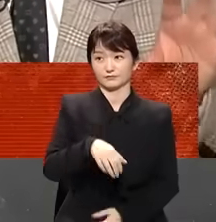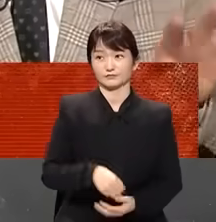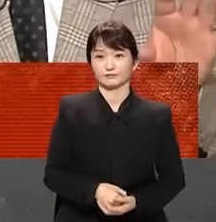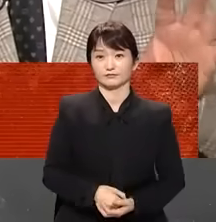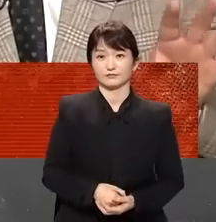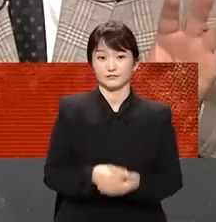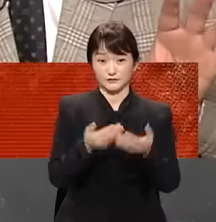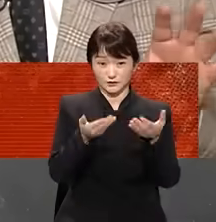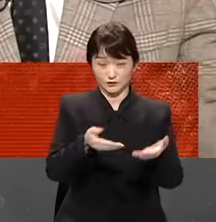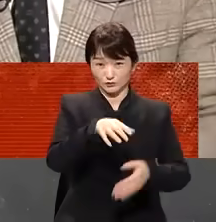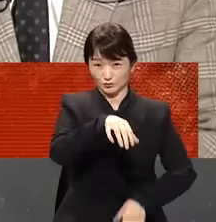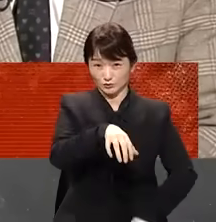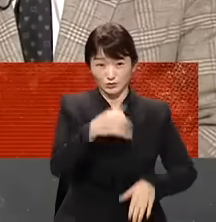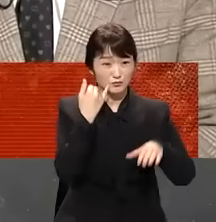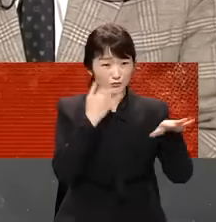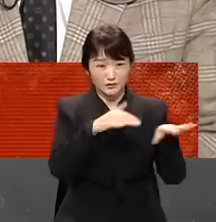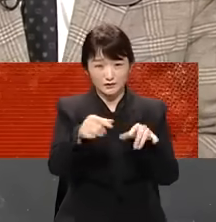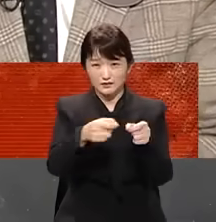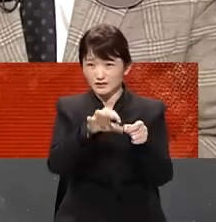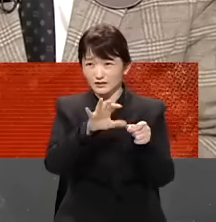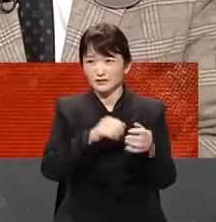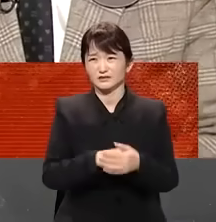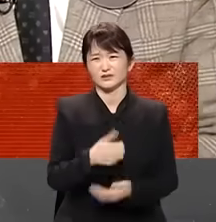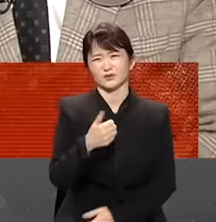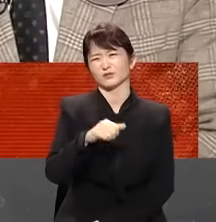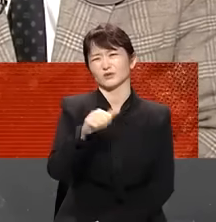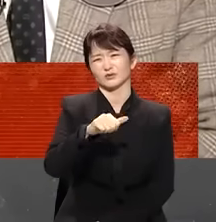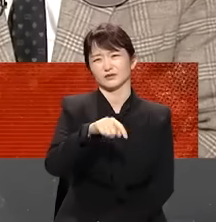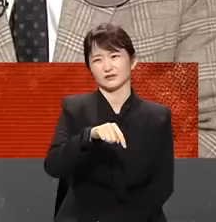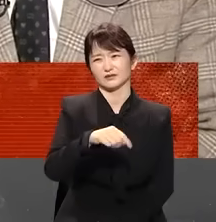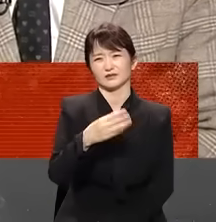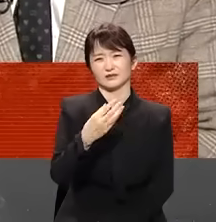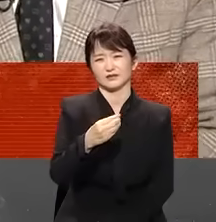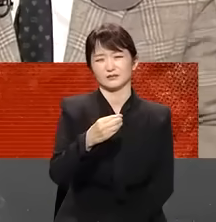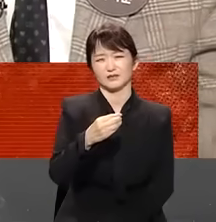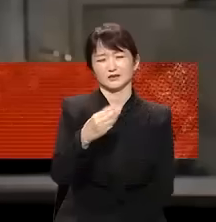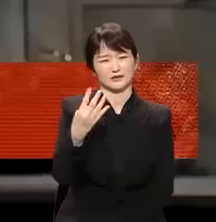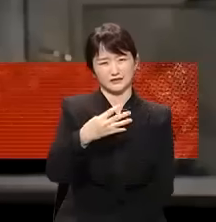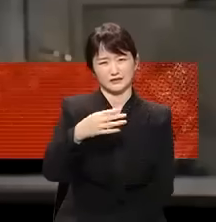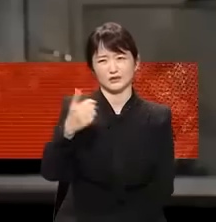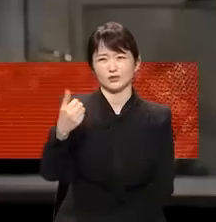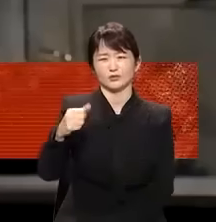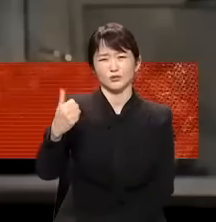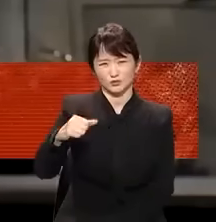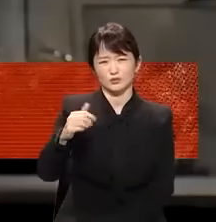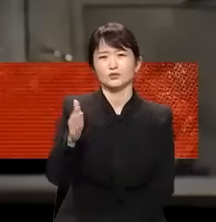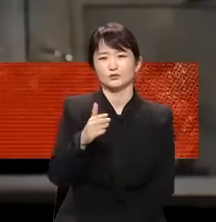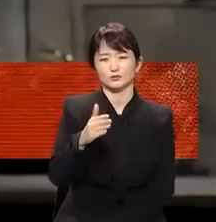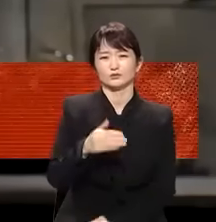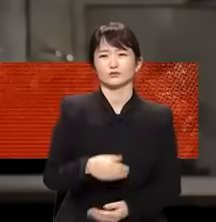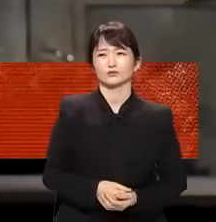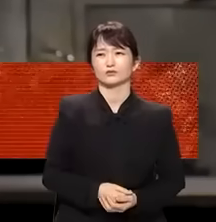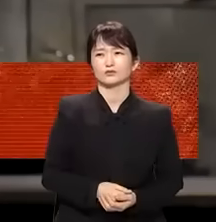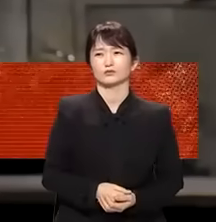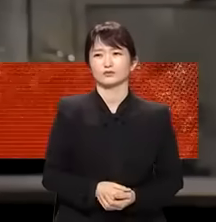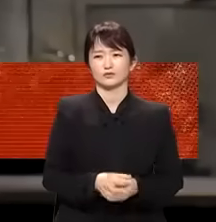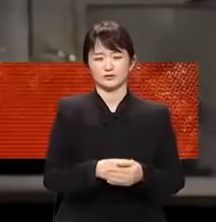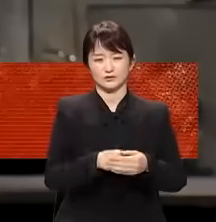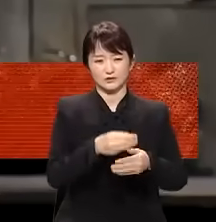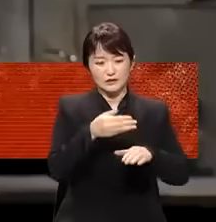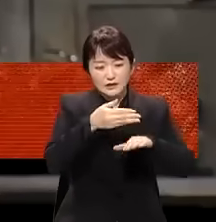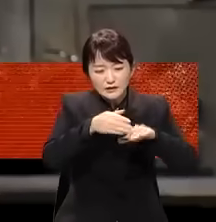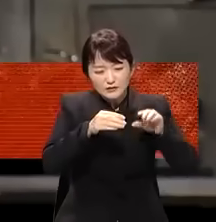휴양지는 아니잖아요 5만 5,000원입니다 저가 44,000 5만 5,000원 정도로 보여요 보여요 근데 두께를 또 봐야